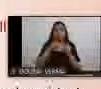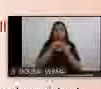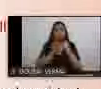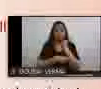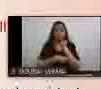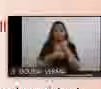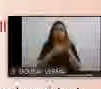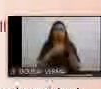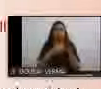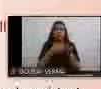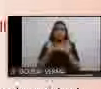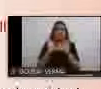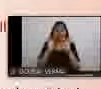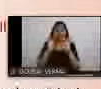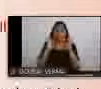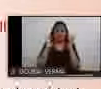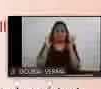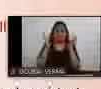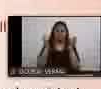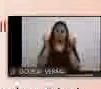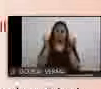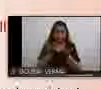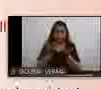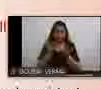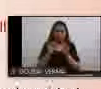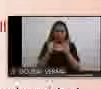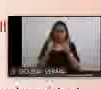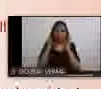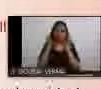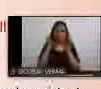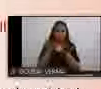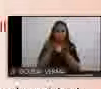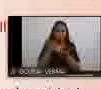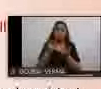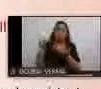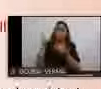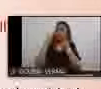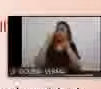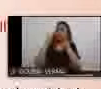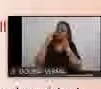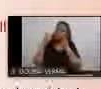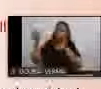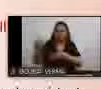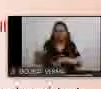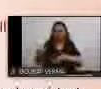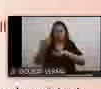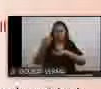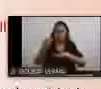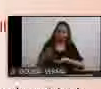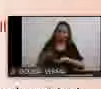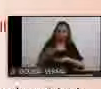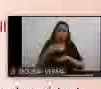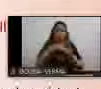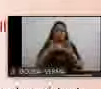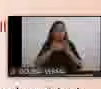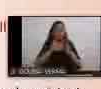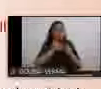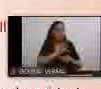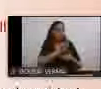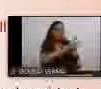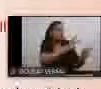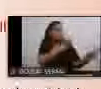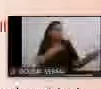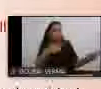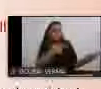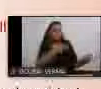can't expect the family, अभी तो उनके बच्चे में गोद में एक बच्चा जो और बच्चों से इतना अलग है, वो कितने